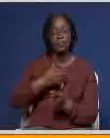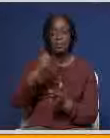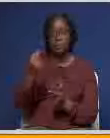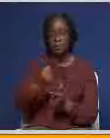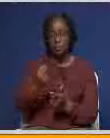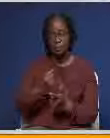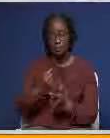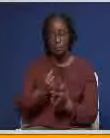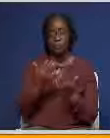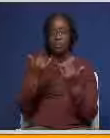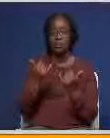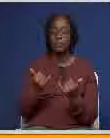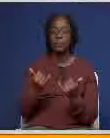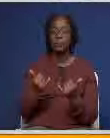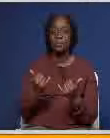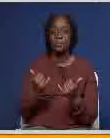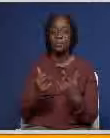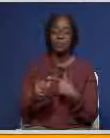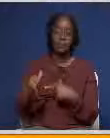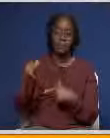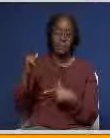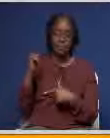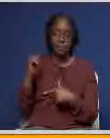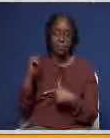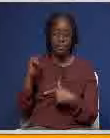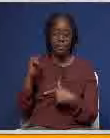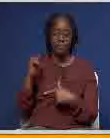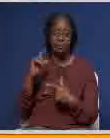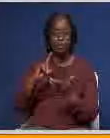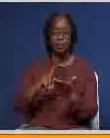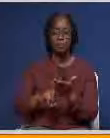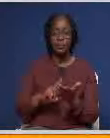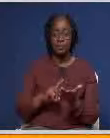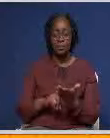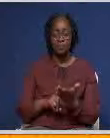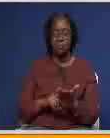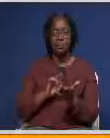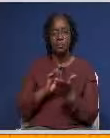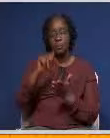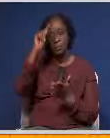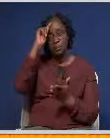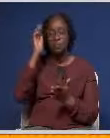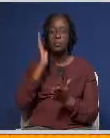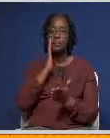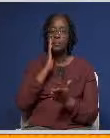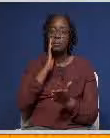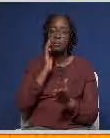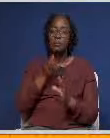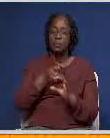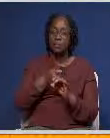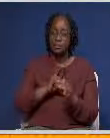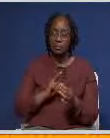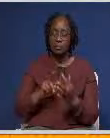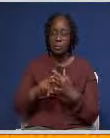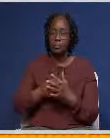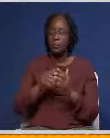njuri ncheke yeende kithi ya lele ya njuri ncheke balale gandine nalio na unakethilo mswada ujwa kwebo kwa governor Mwangaza nula teja neruwe